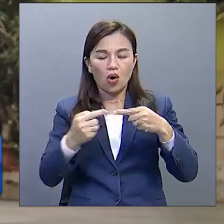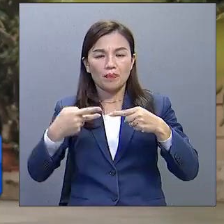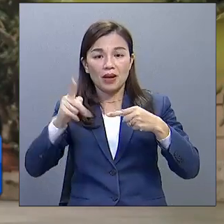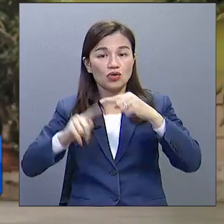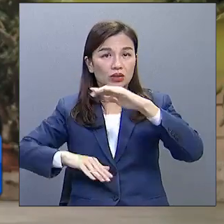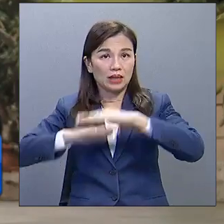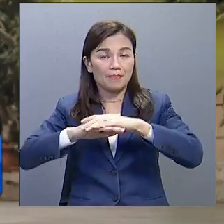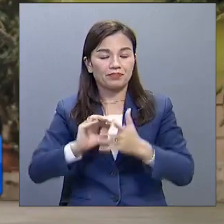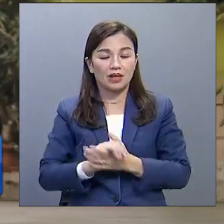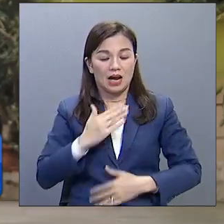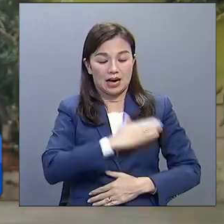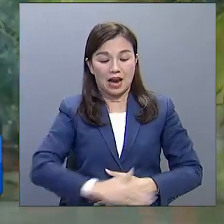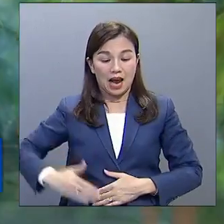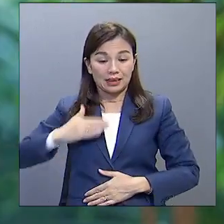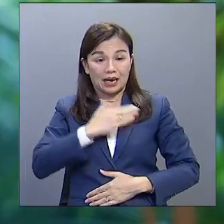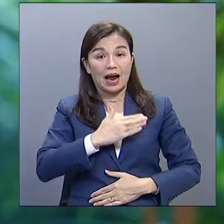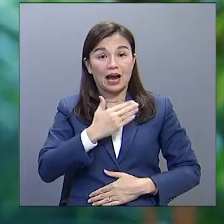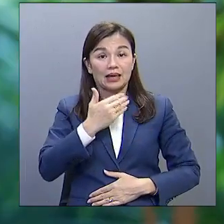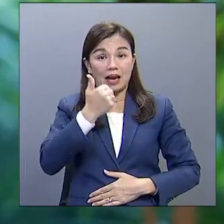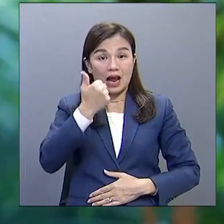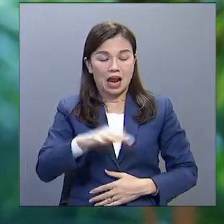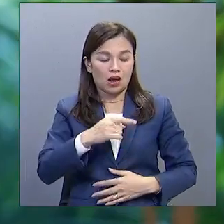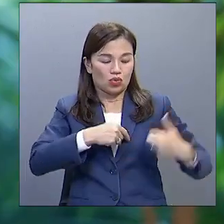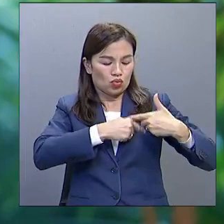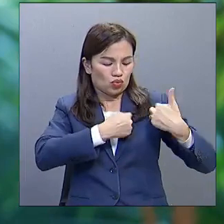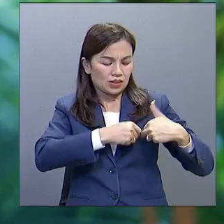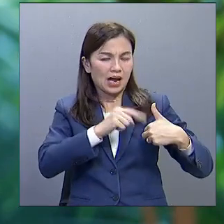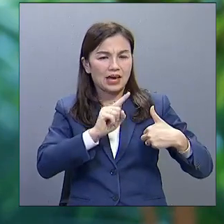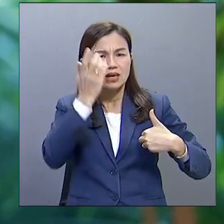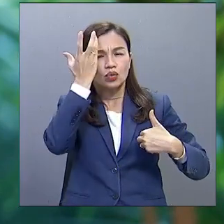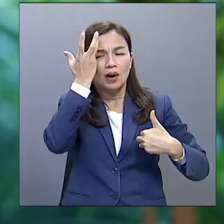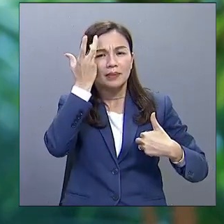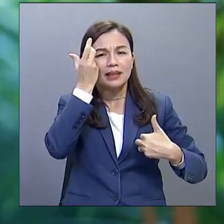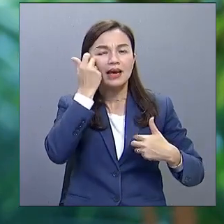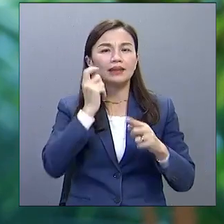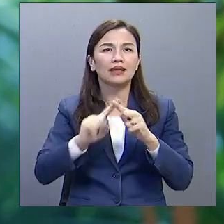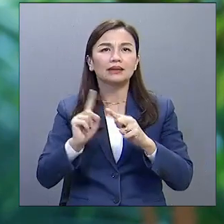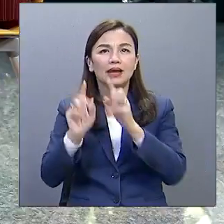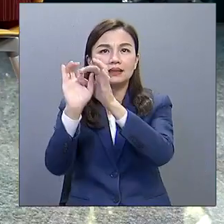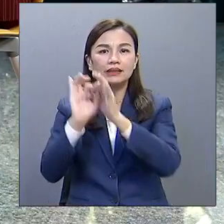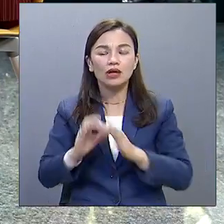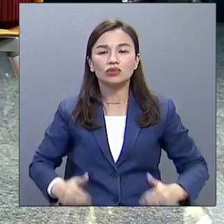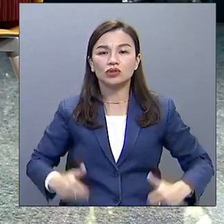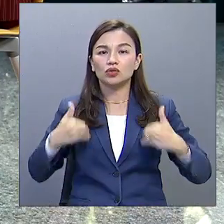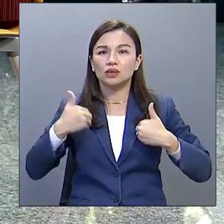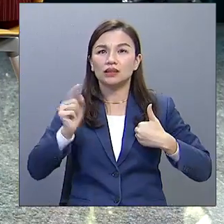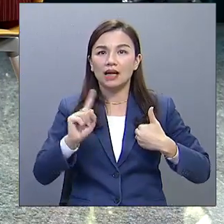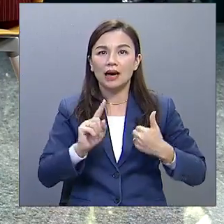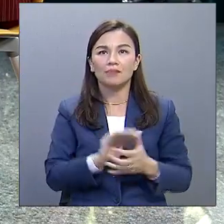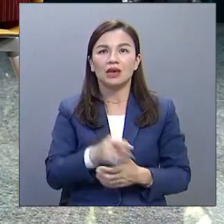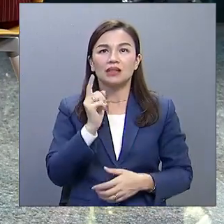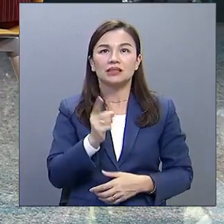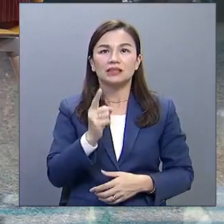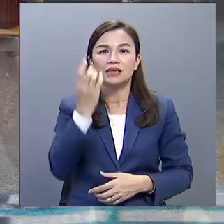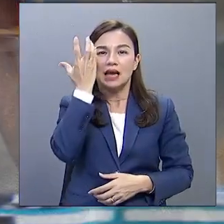ายภาพไปแล้วมาในเรื่องของสุขภาพจิตใจบ้างความเครียดมีผลต่อคุณภาพชีวิตยังไงบ้าง จริงความเครียดนี่มีผลก